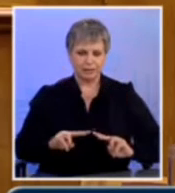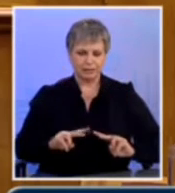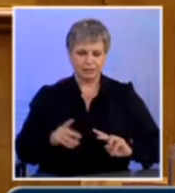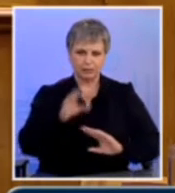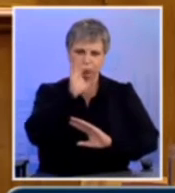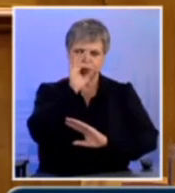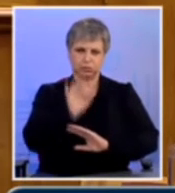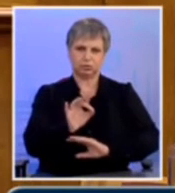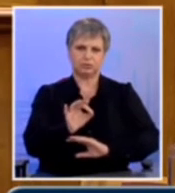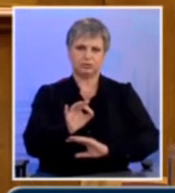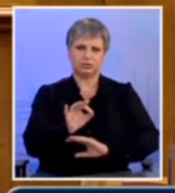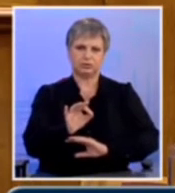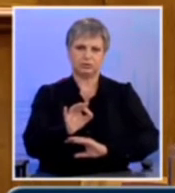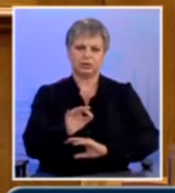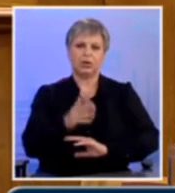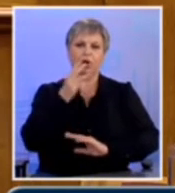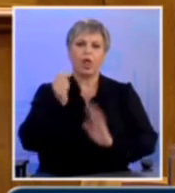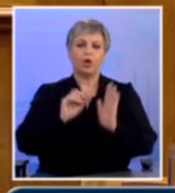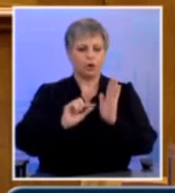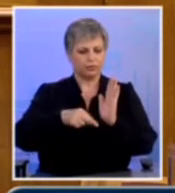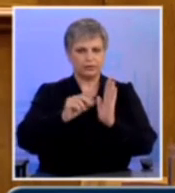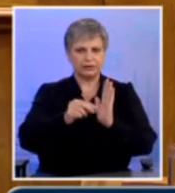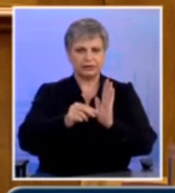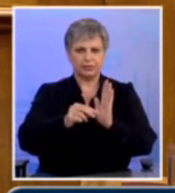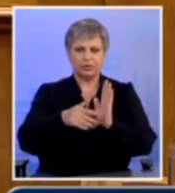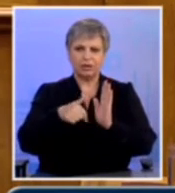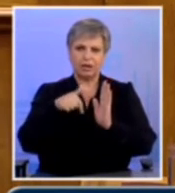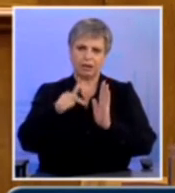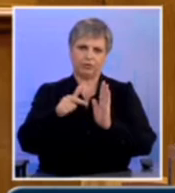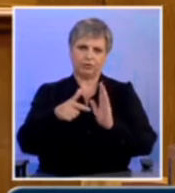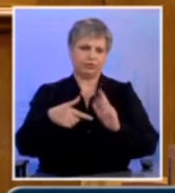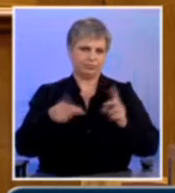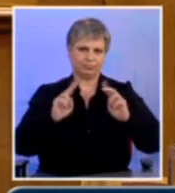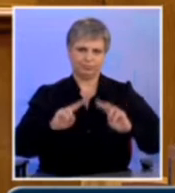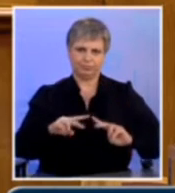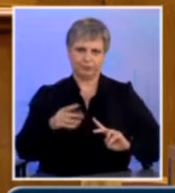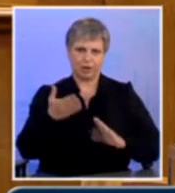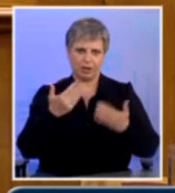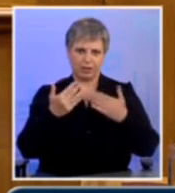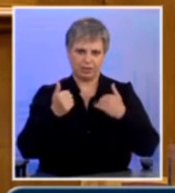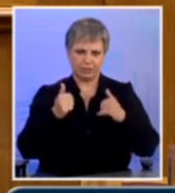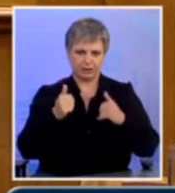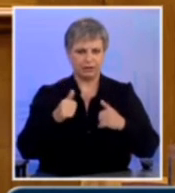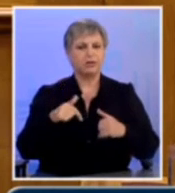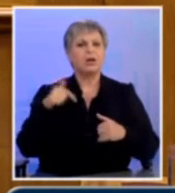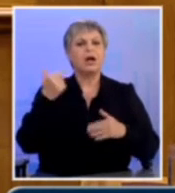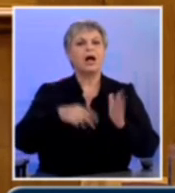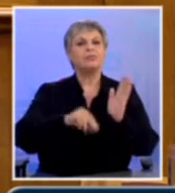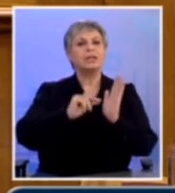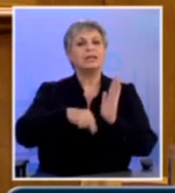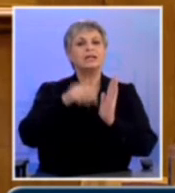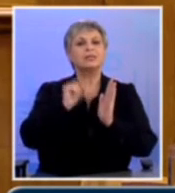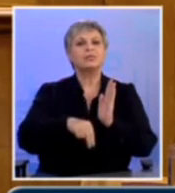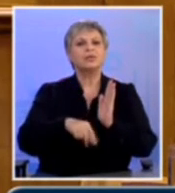από τη συγκεκριμένη συμφωνία. Αυτή η συμφωνία εκφράζει